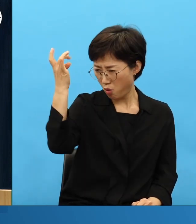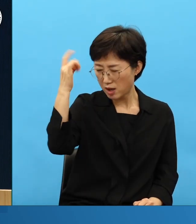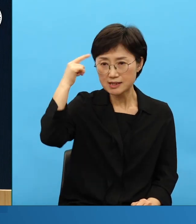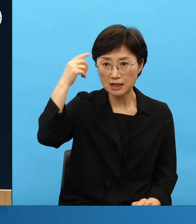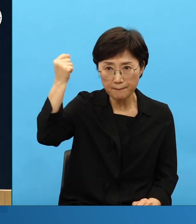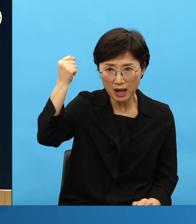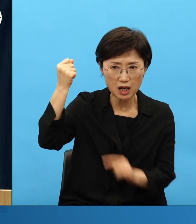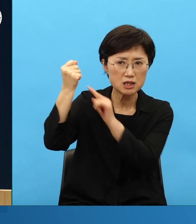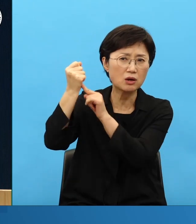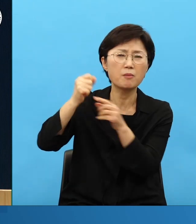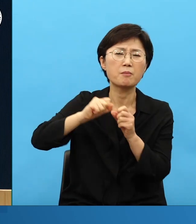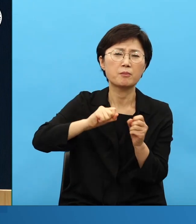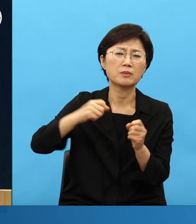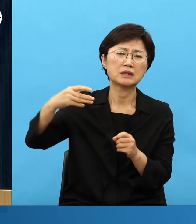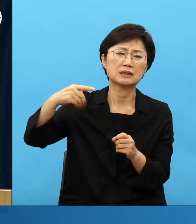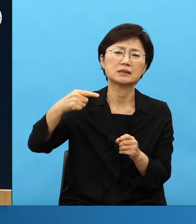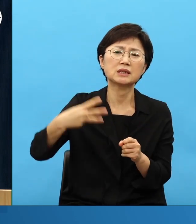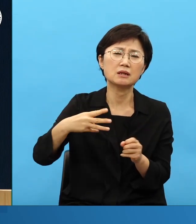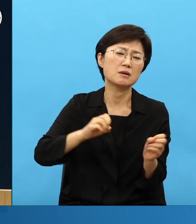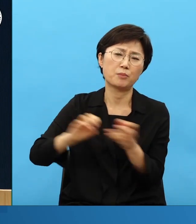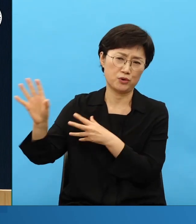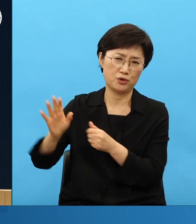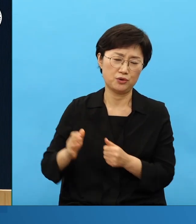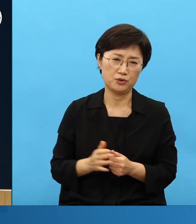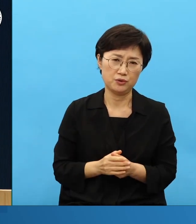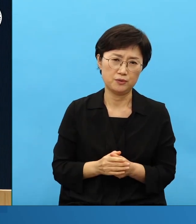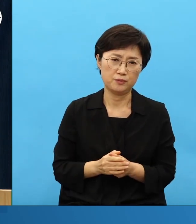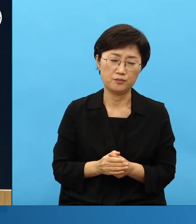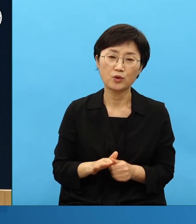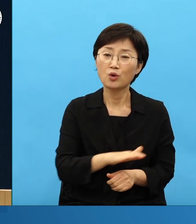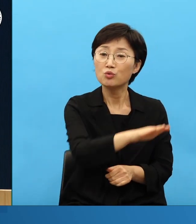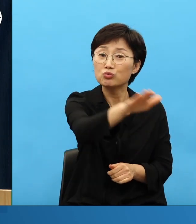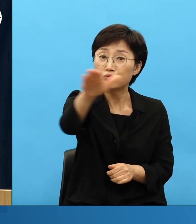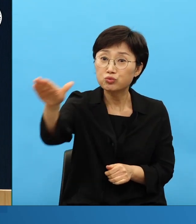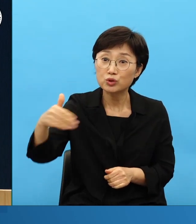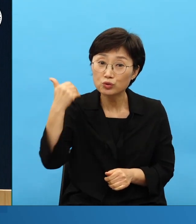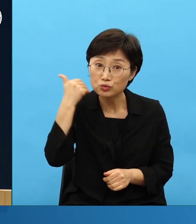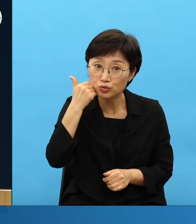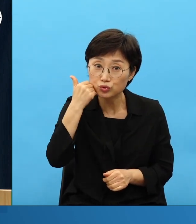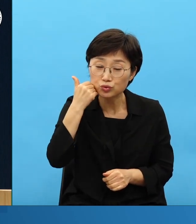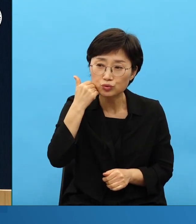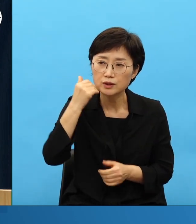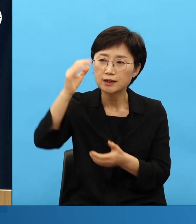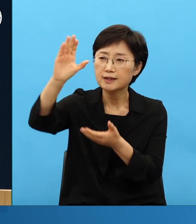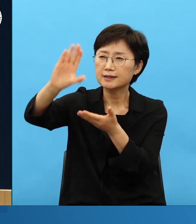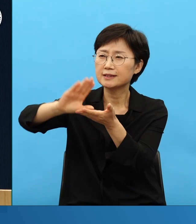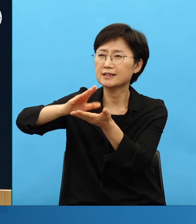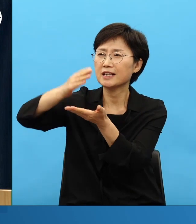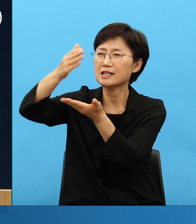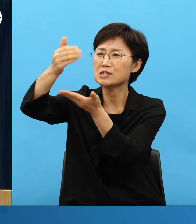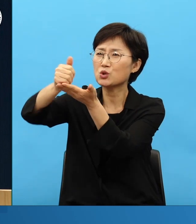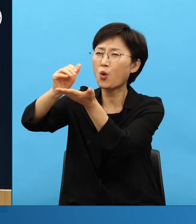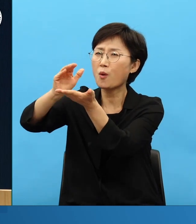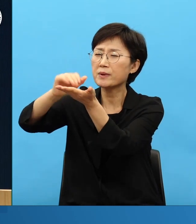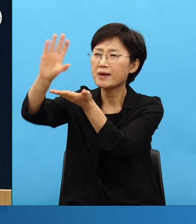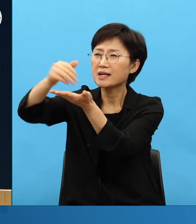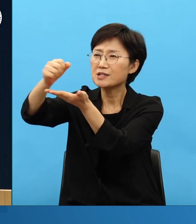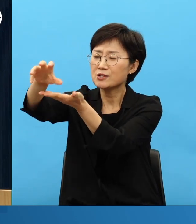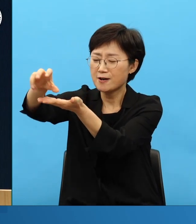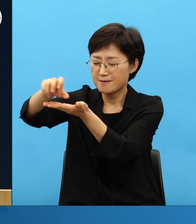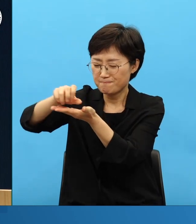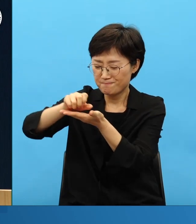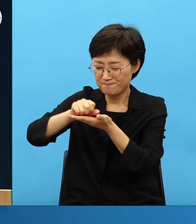여러분은 그리스도라는 어마어마한 비밀을 가진 모든 장벽을 무너뜨린 그 그리스도